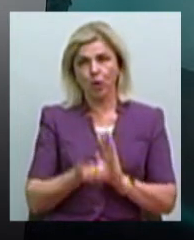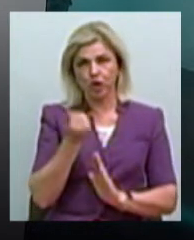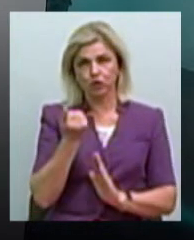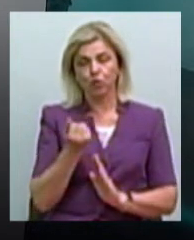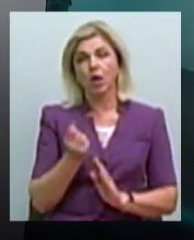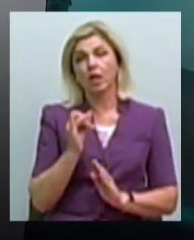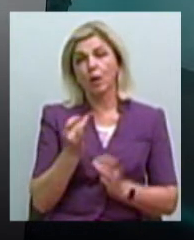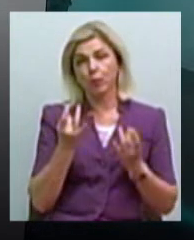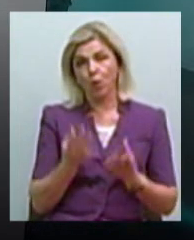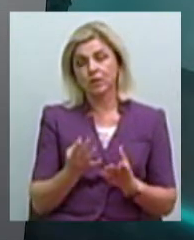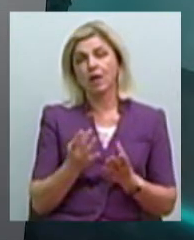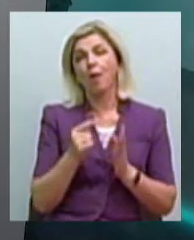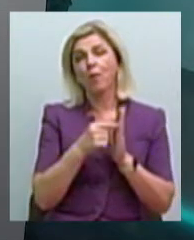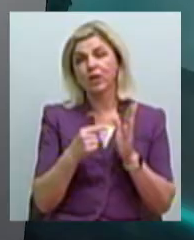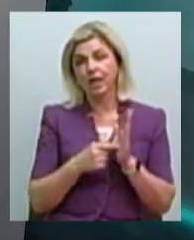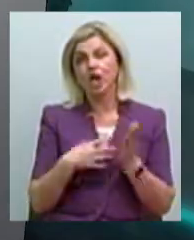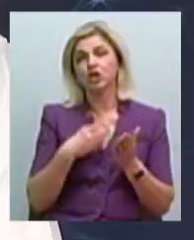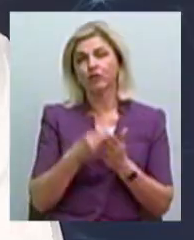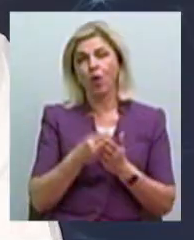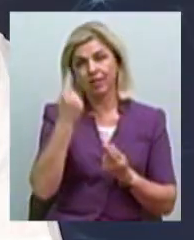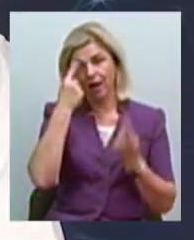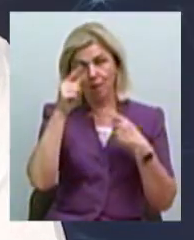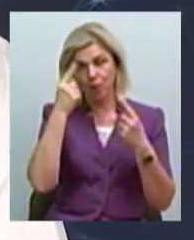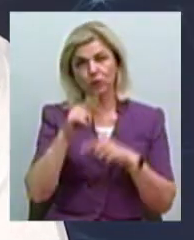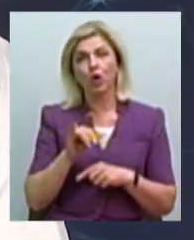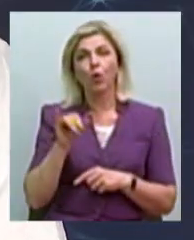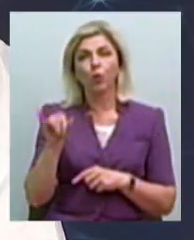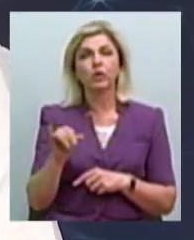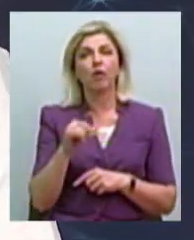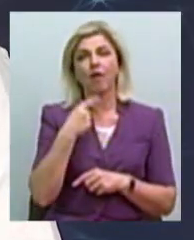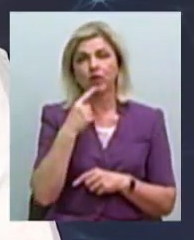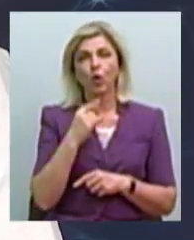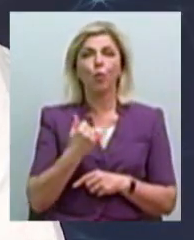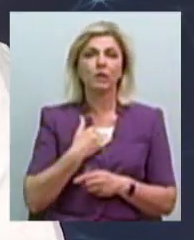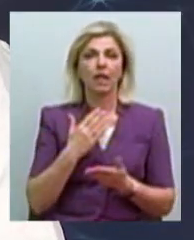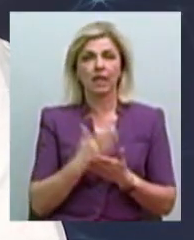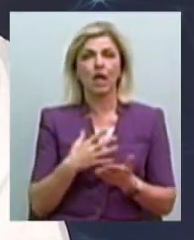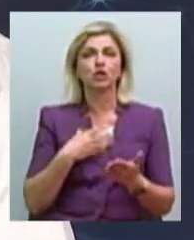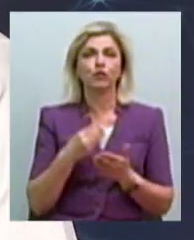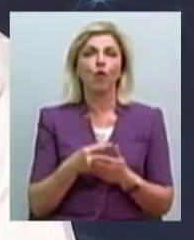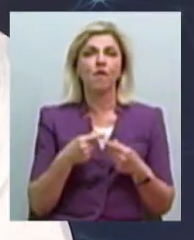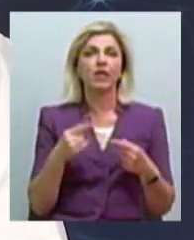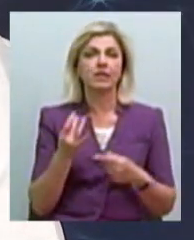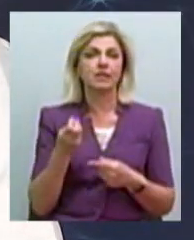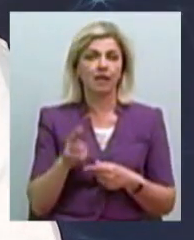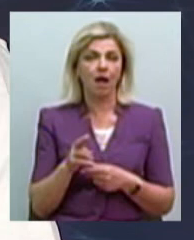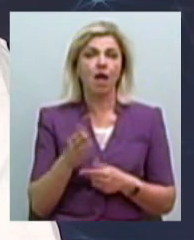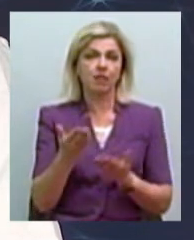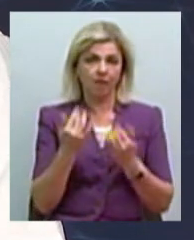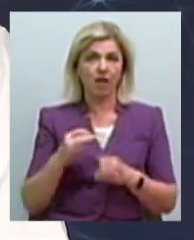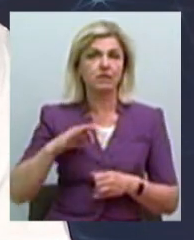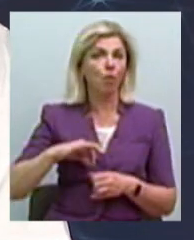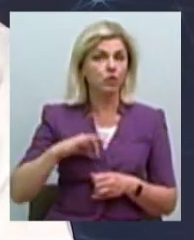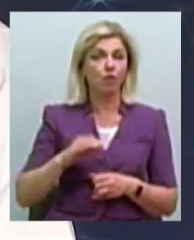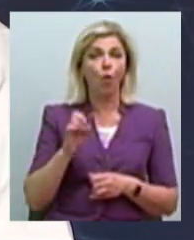он просто поделился своими какими-то наработками, то есть у него не то, чтобы он нам говорил, вот у меня есть какая-то своя версия логотипа, давайте мы будем ее использовать.